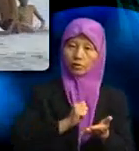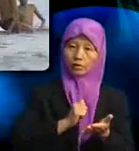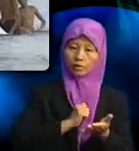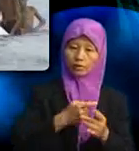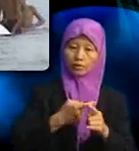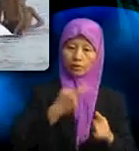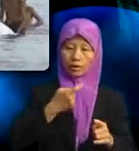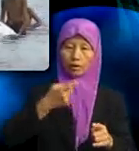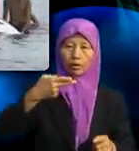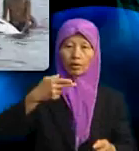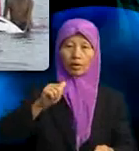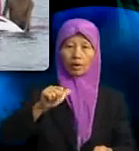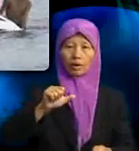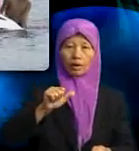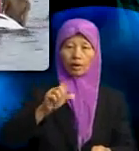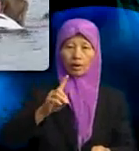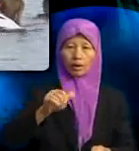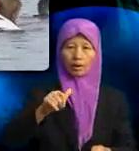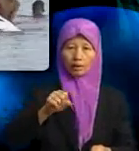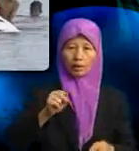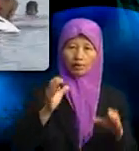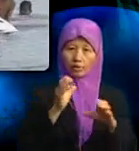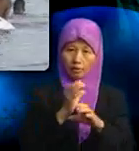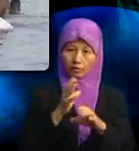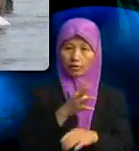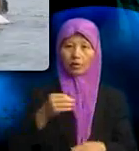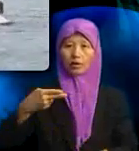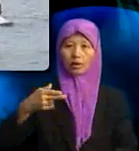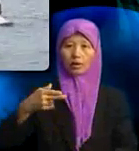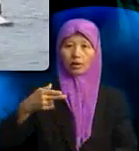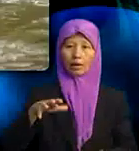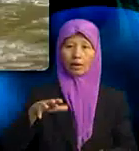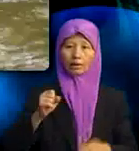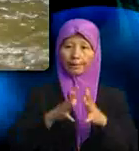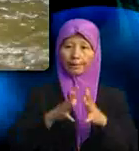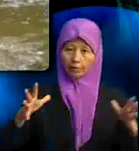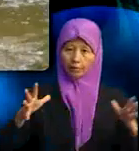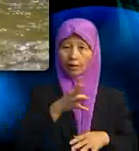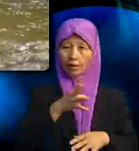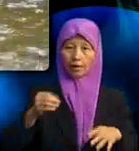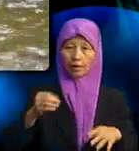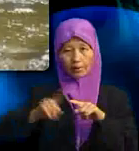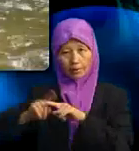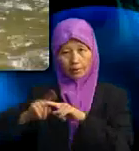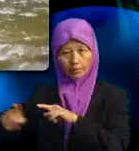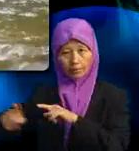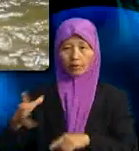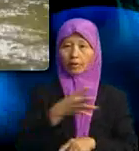menyucikan diri daripada hadas kecil dan hadas besar, serta berbagai-bagai